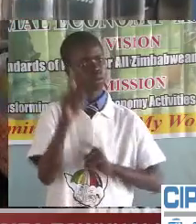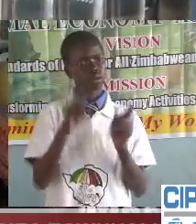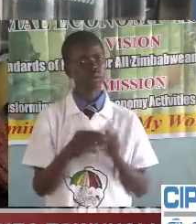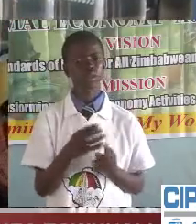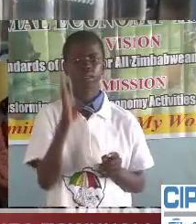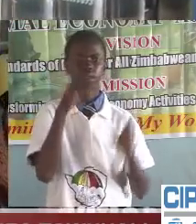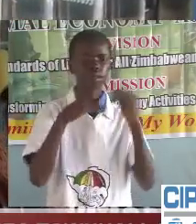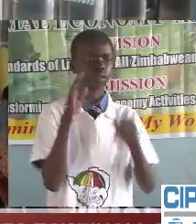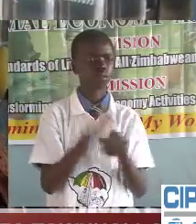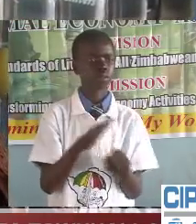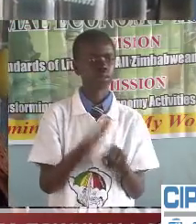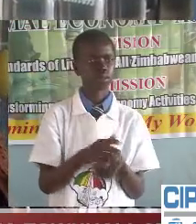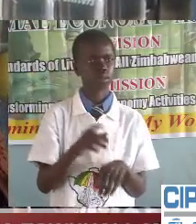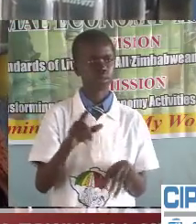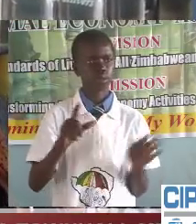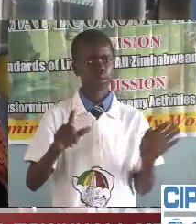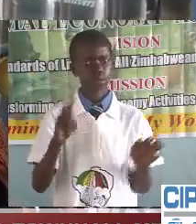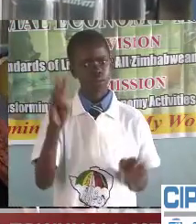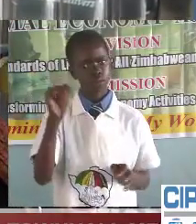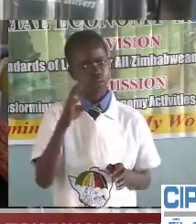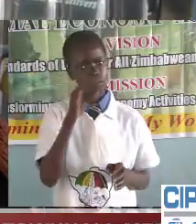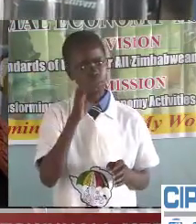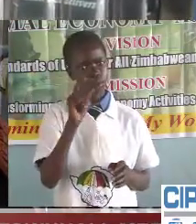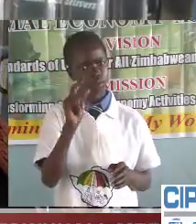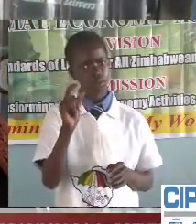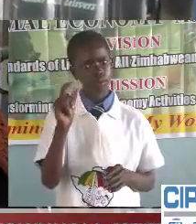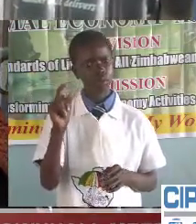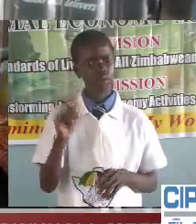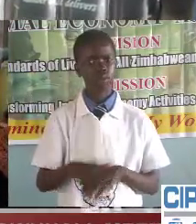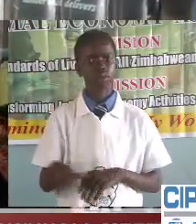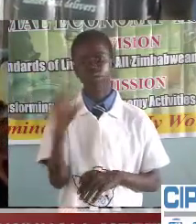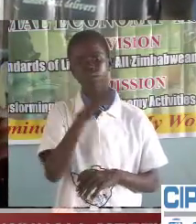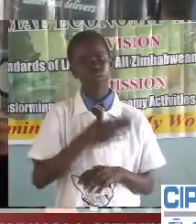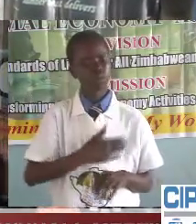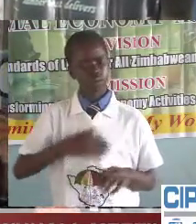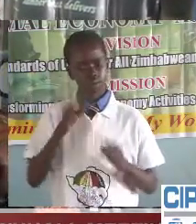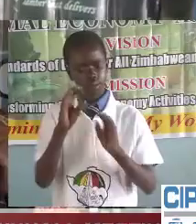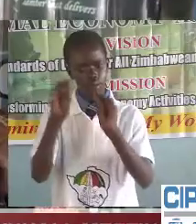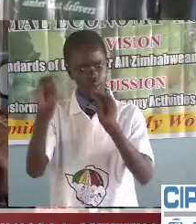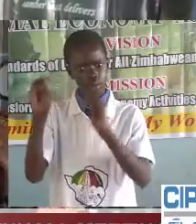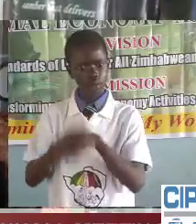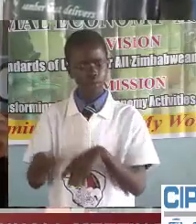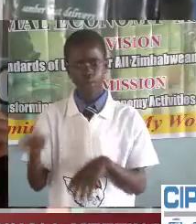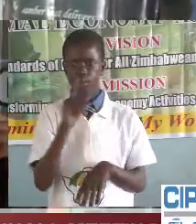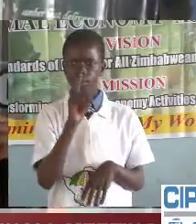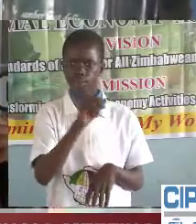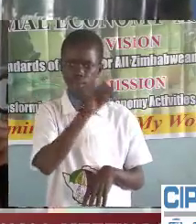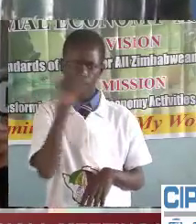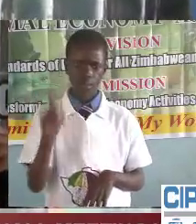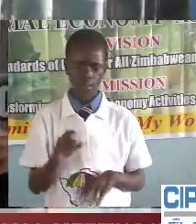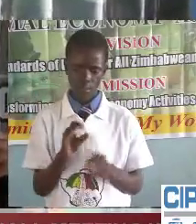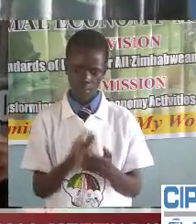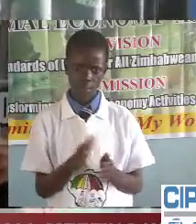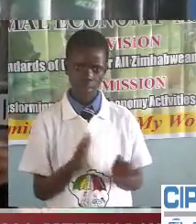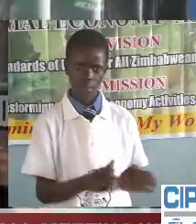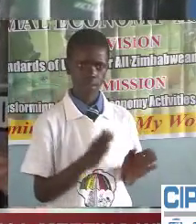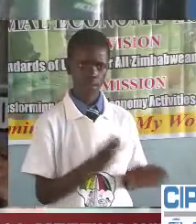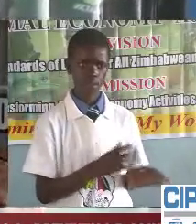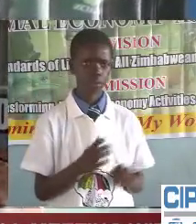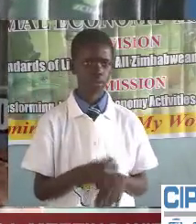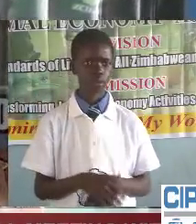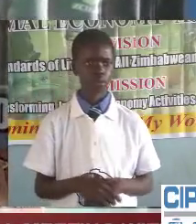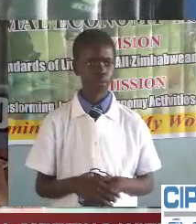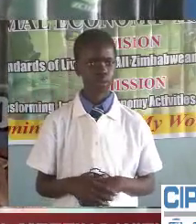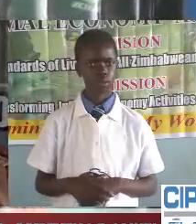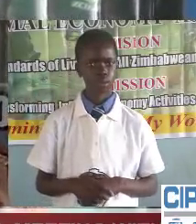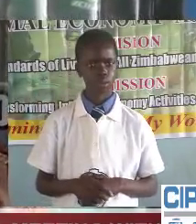asi nhasi toda kuti mutaure nesu mutitsanangurire zvamunoda, uyezve vane mibvunzo iyaiya nyatsai kubvunza zviri pamwoyo penyu. Ava